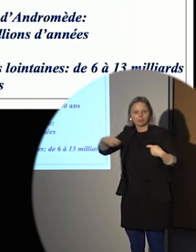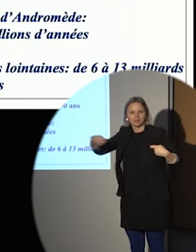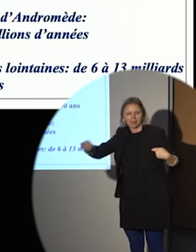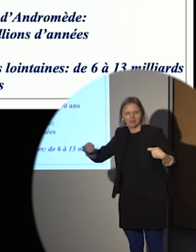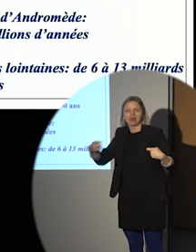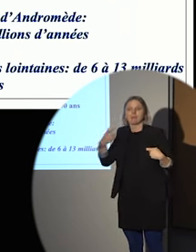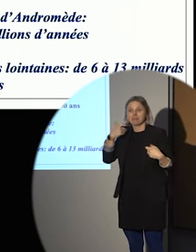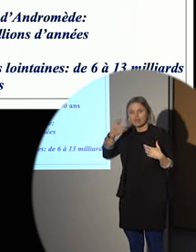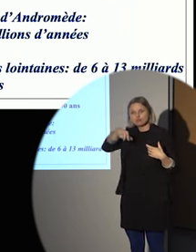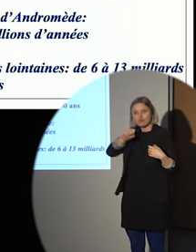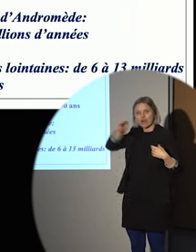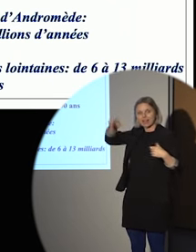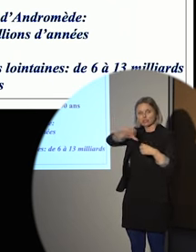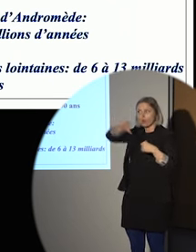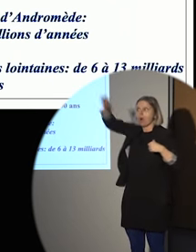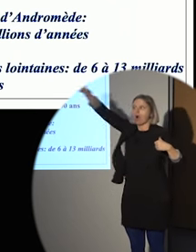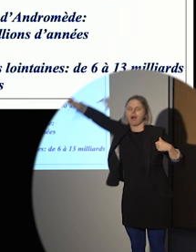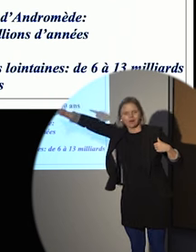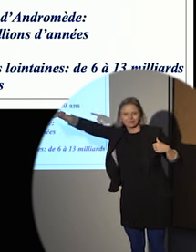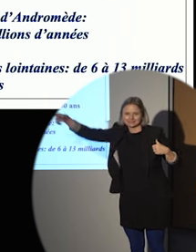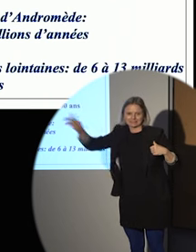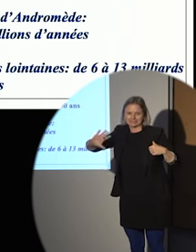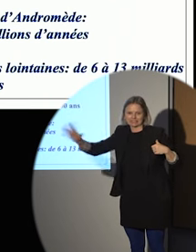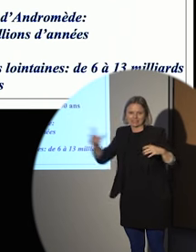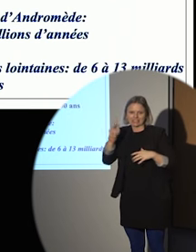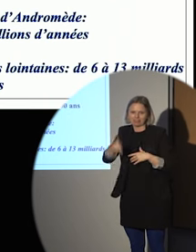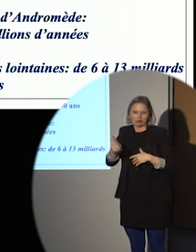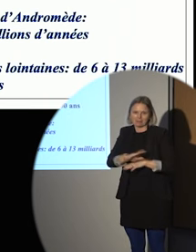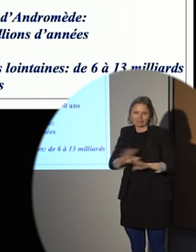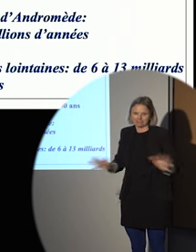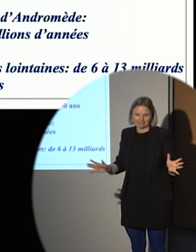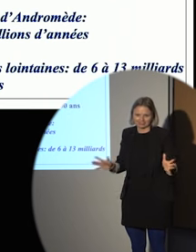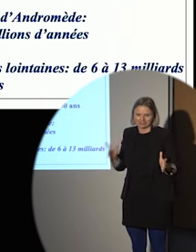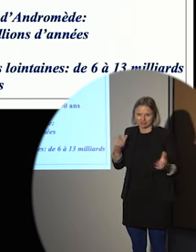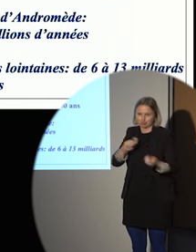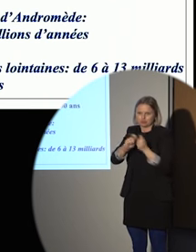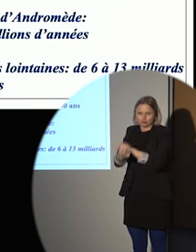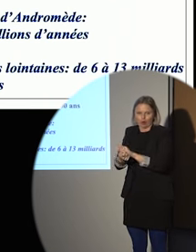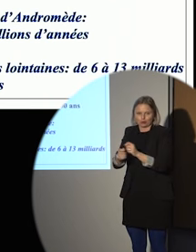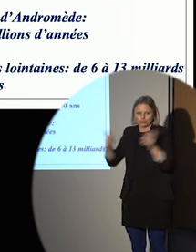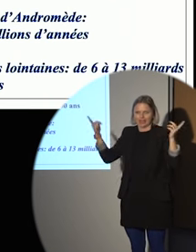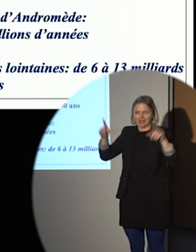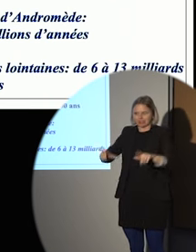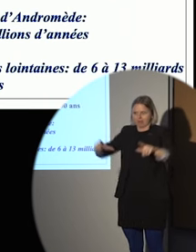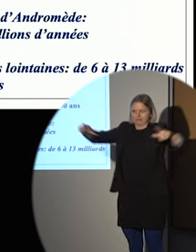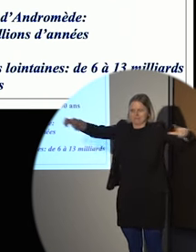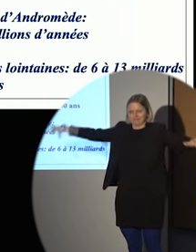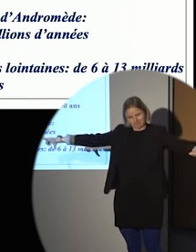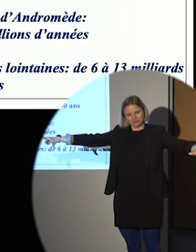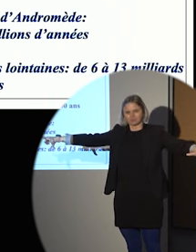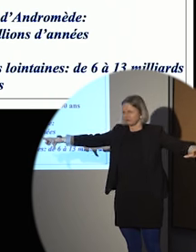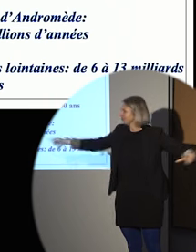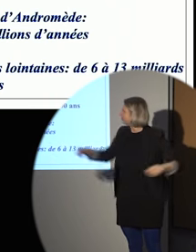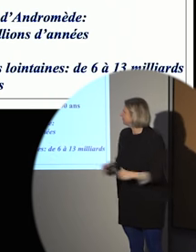près de quoi on parle. 10 km pour la taille de l'atmosphère, c'est un peu la même chose. Mais dès qu'on commence à s'éloigner,